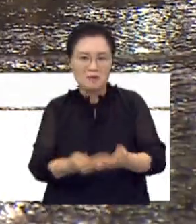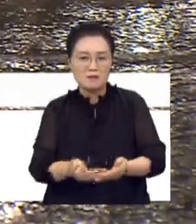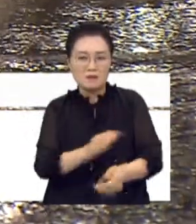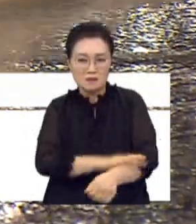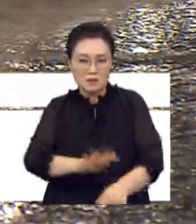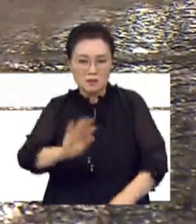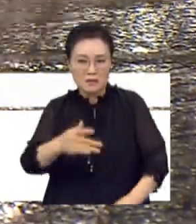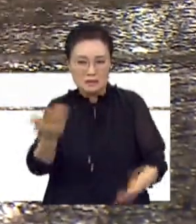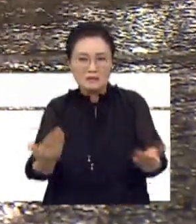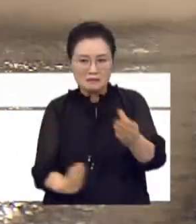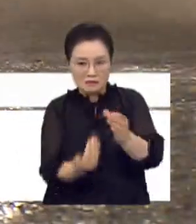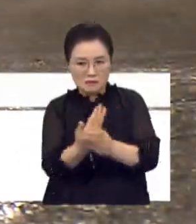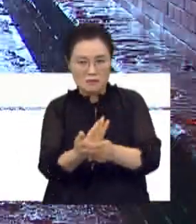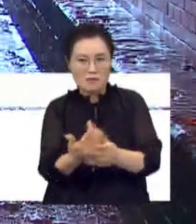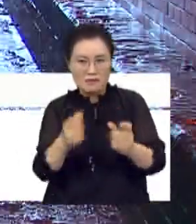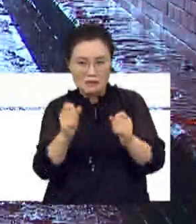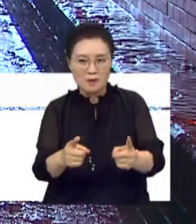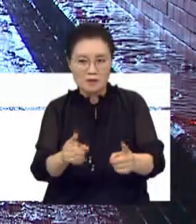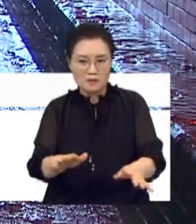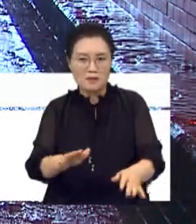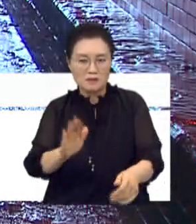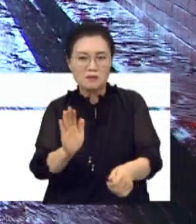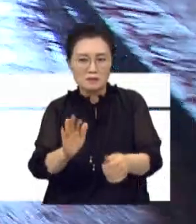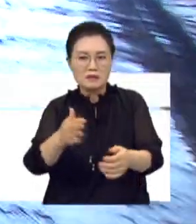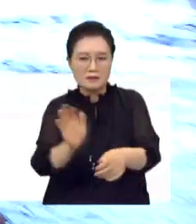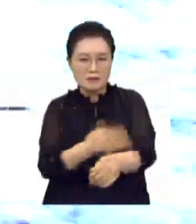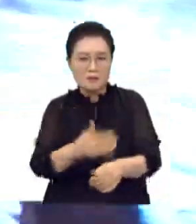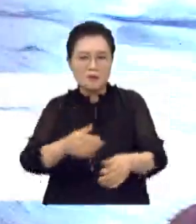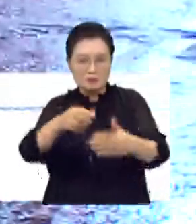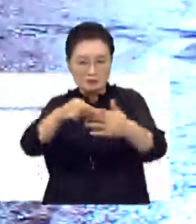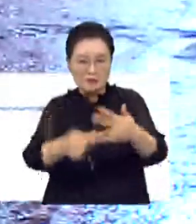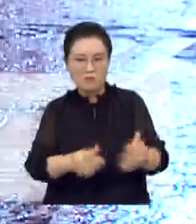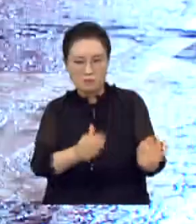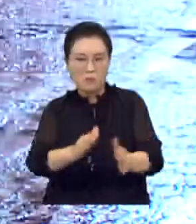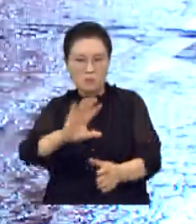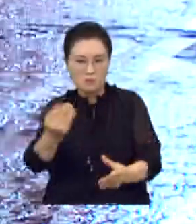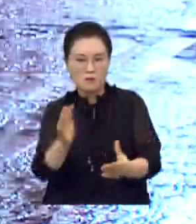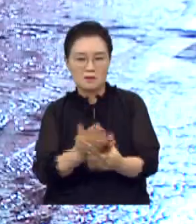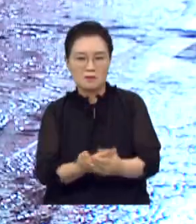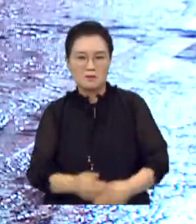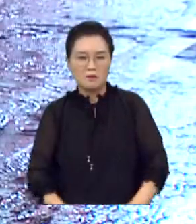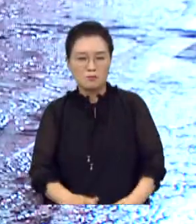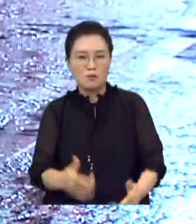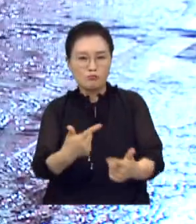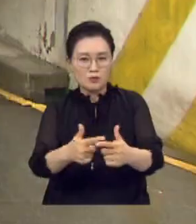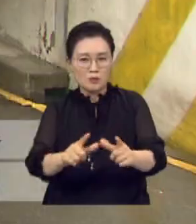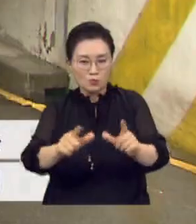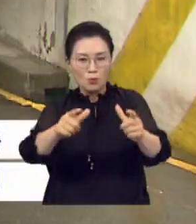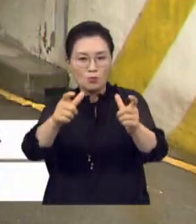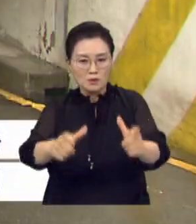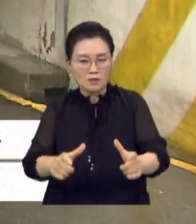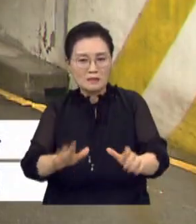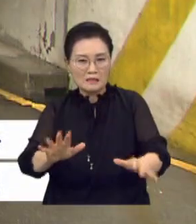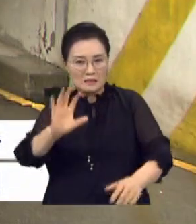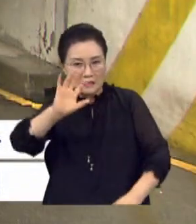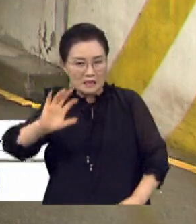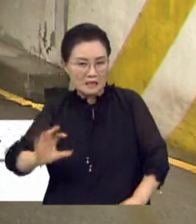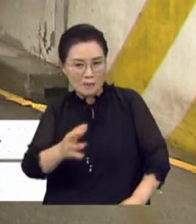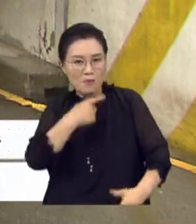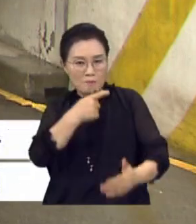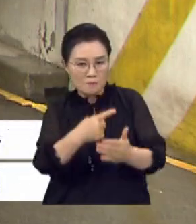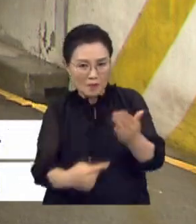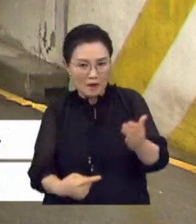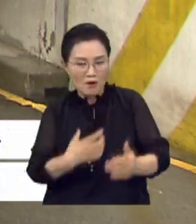얘길 에센 약은 3 경우 도색해 만든 해 시내 하는 그런 하나님의 5 한편 부산 동구청 은 태풍 피해가 우려되는